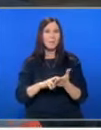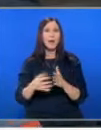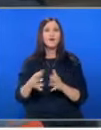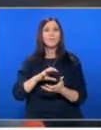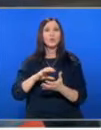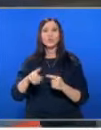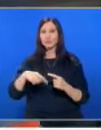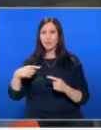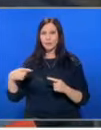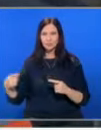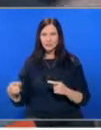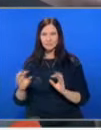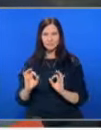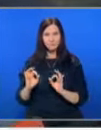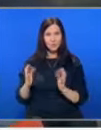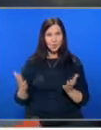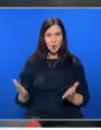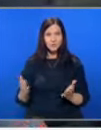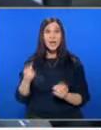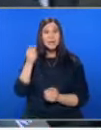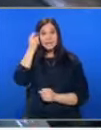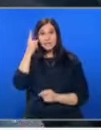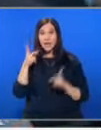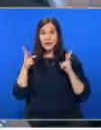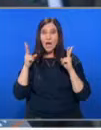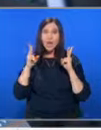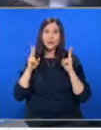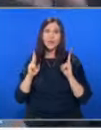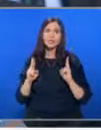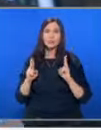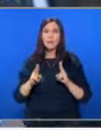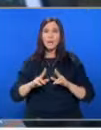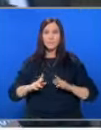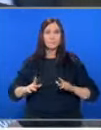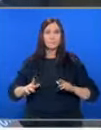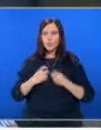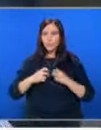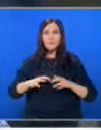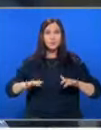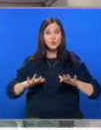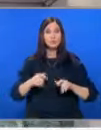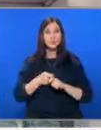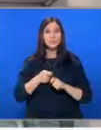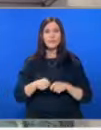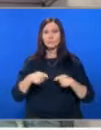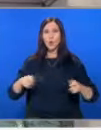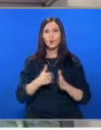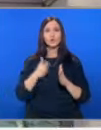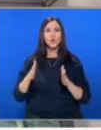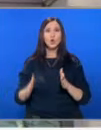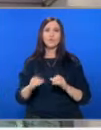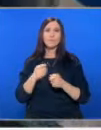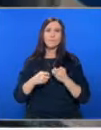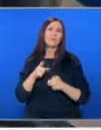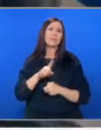политическия процес. Тоест, с идеята да решим конъюнктурен проблем, ще зададем дългосрочни проблеми. И това не е редно да се